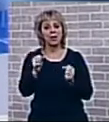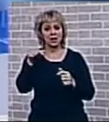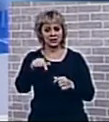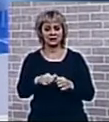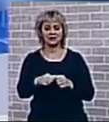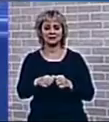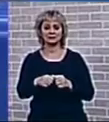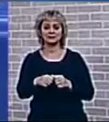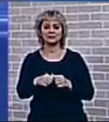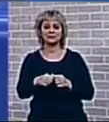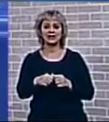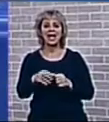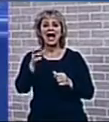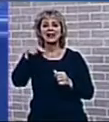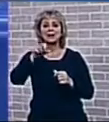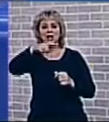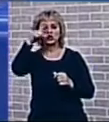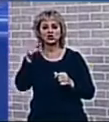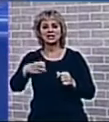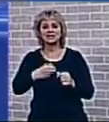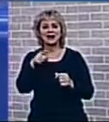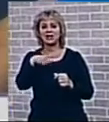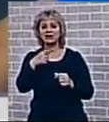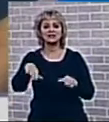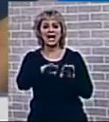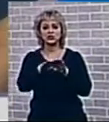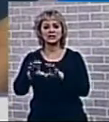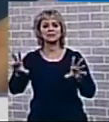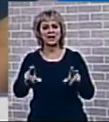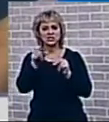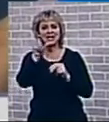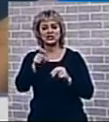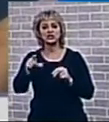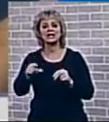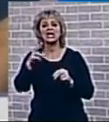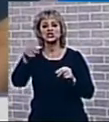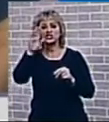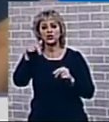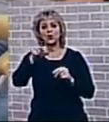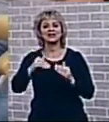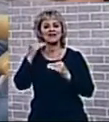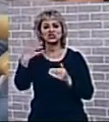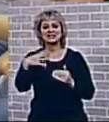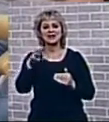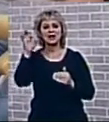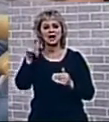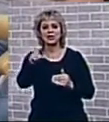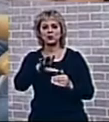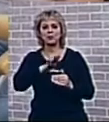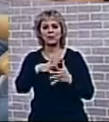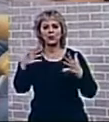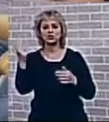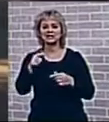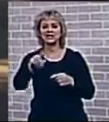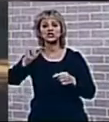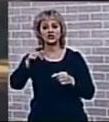похолодания. Аномальная жара. Единодушно заявляют и спасатели, и синоптики. Температура выше 40 держалась больше недели. Но